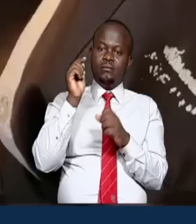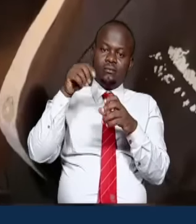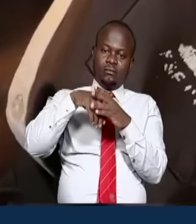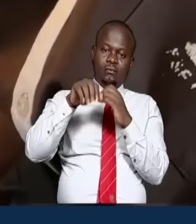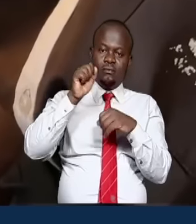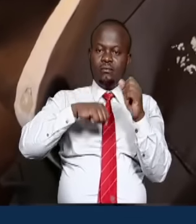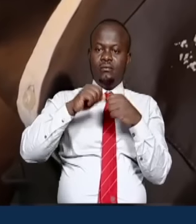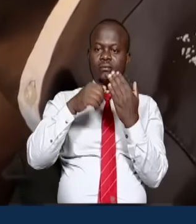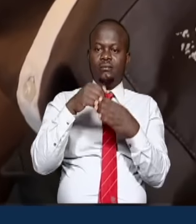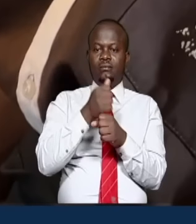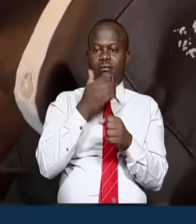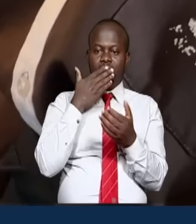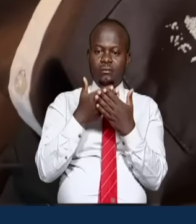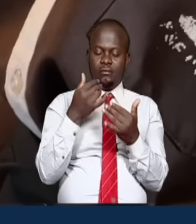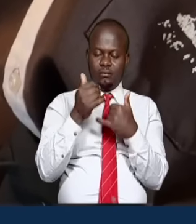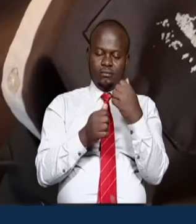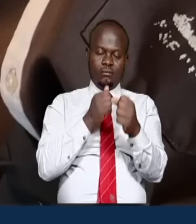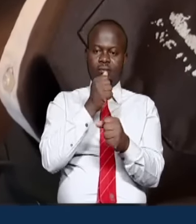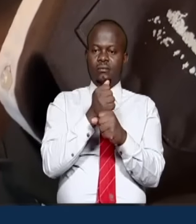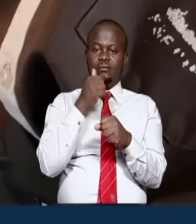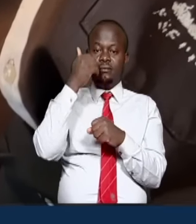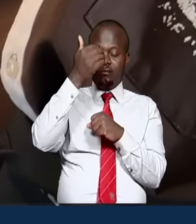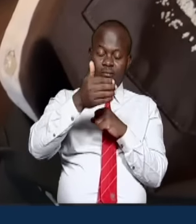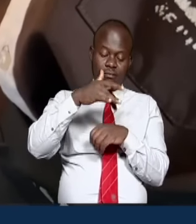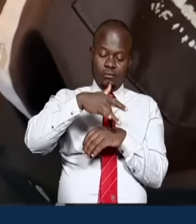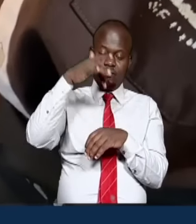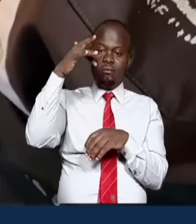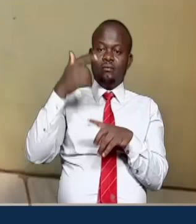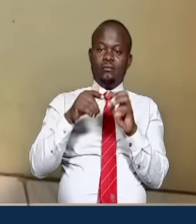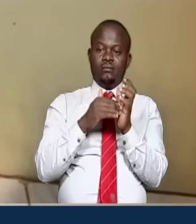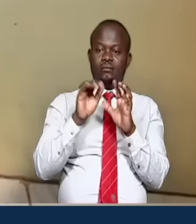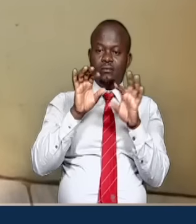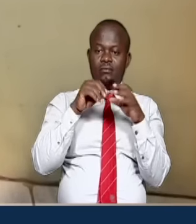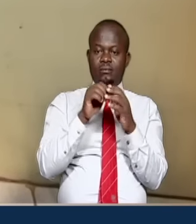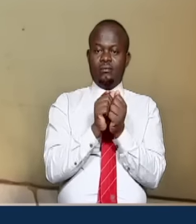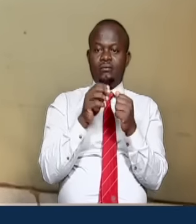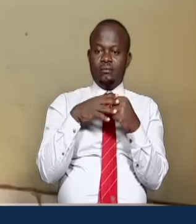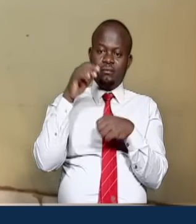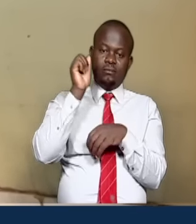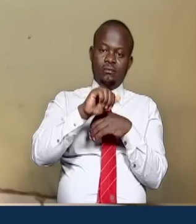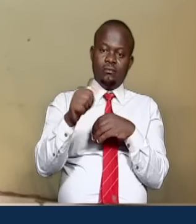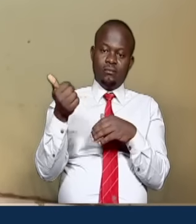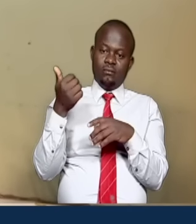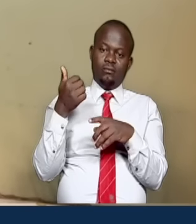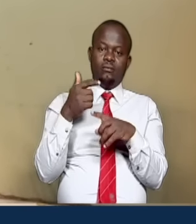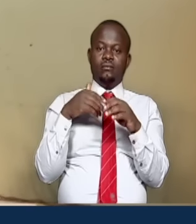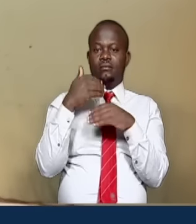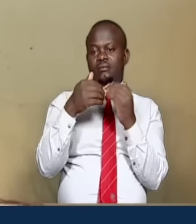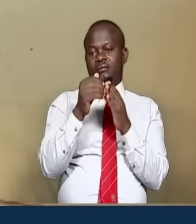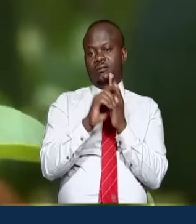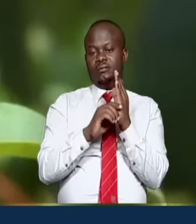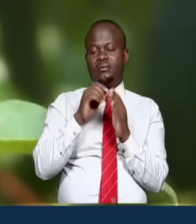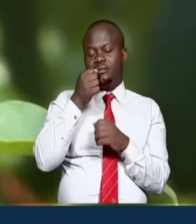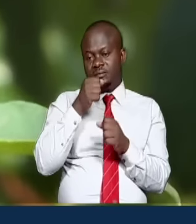amarushanwa ya kawa nziza muri uyu mwaka. Nyuma yo gusogongerwa hatoranywamo 19 zahize izindi, maze akarere ka